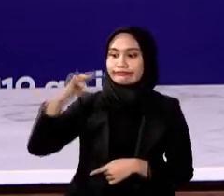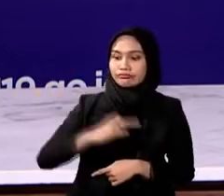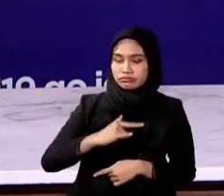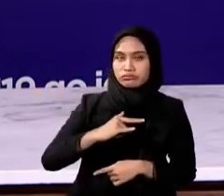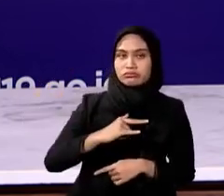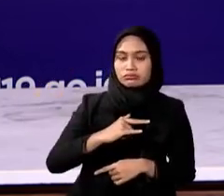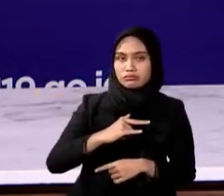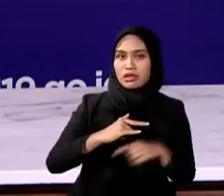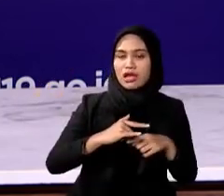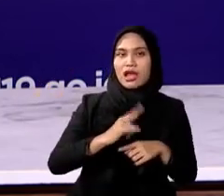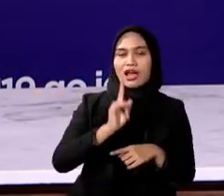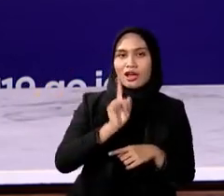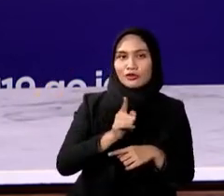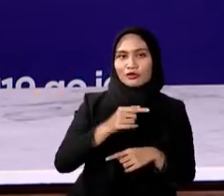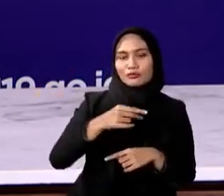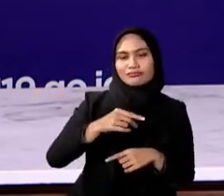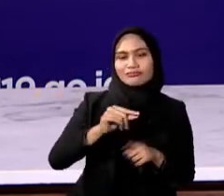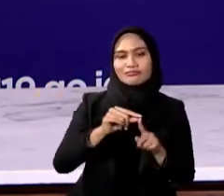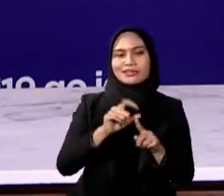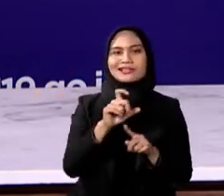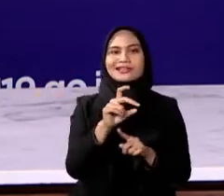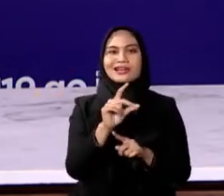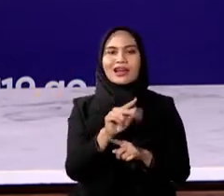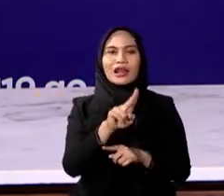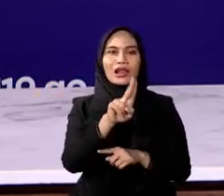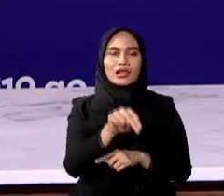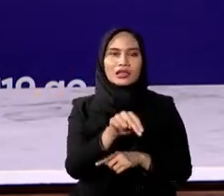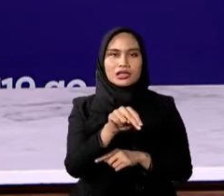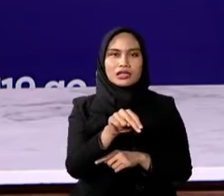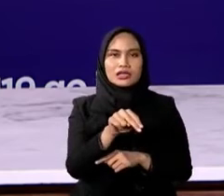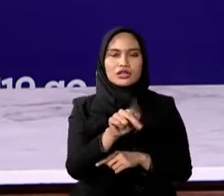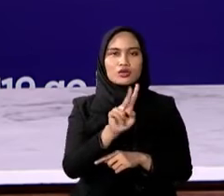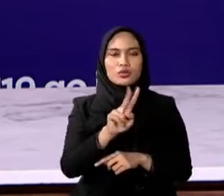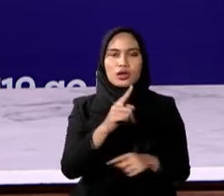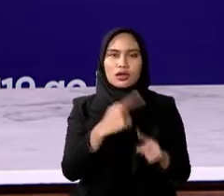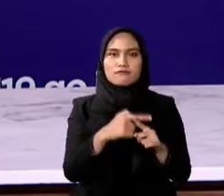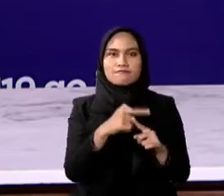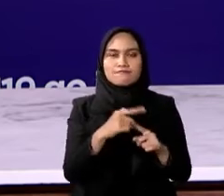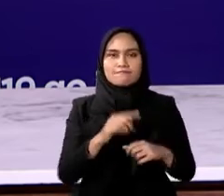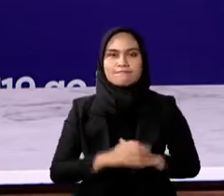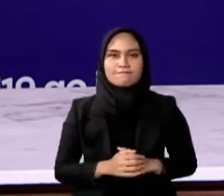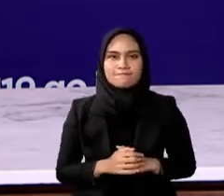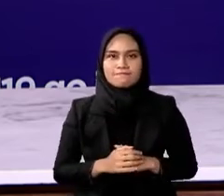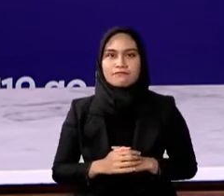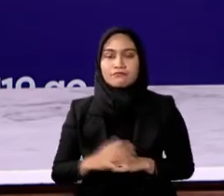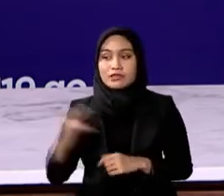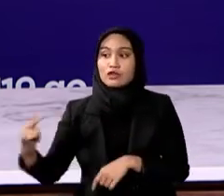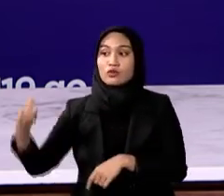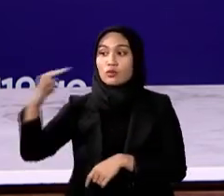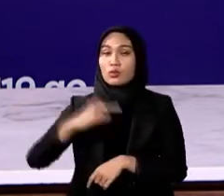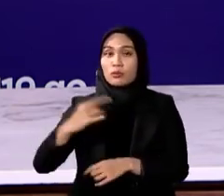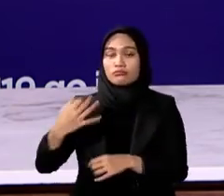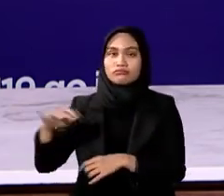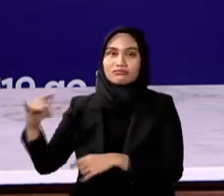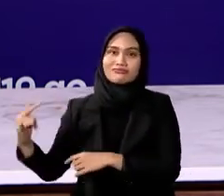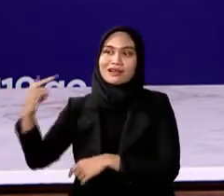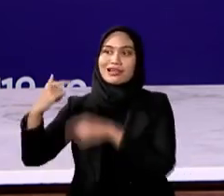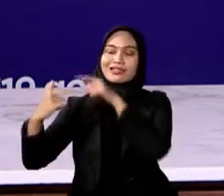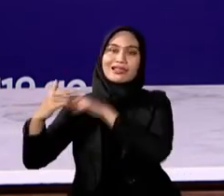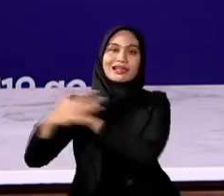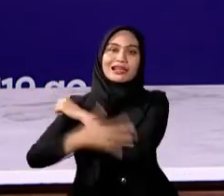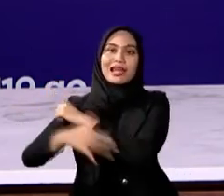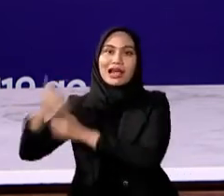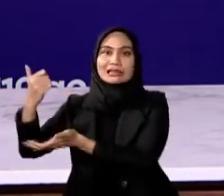kedatangan memiliki kewajiban untuk melakukan tes ulang RT-PCR. Jika hasilnya